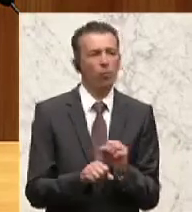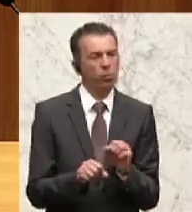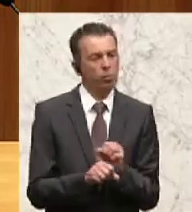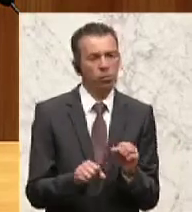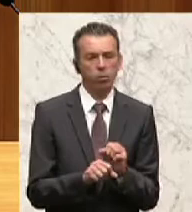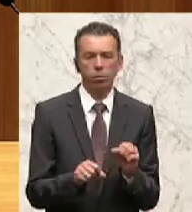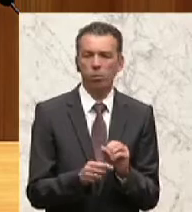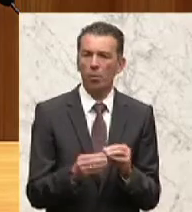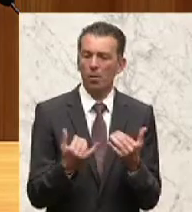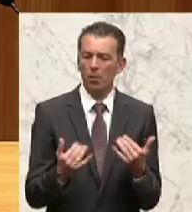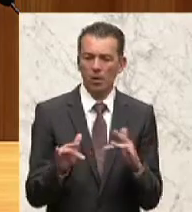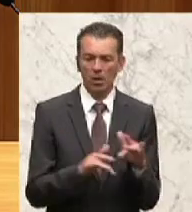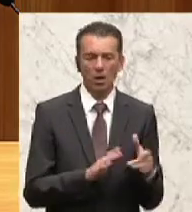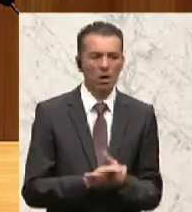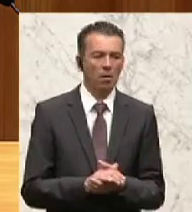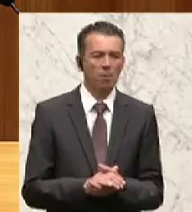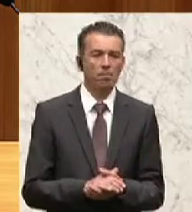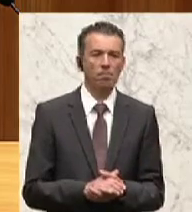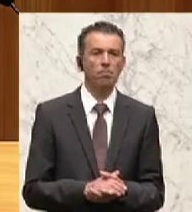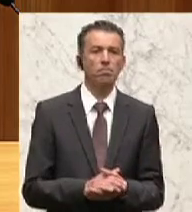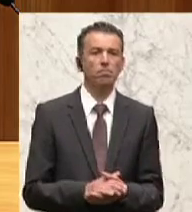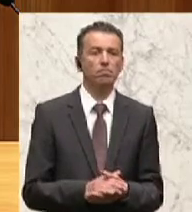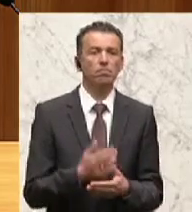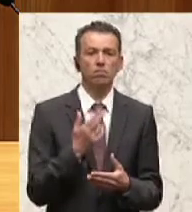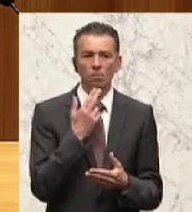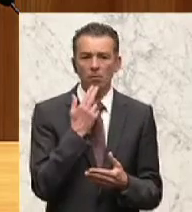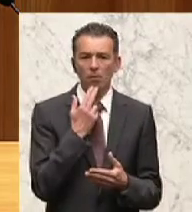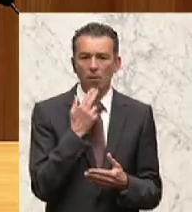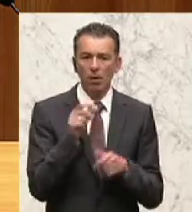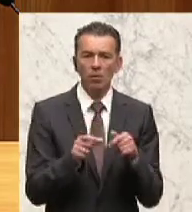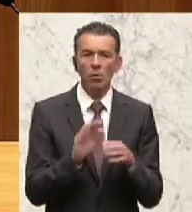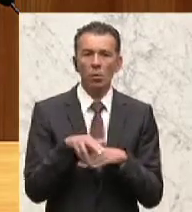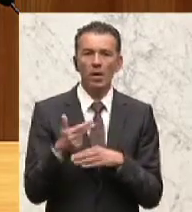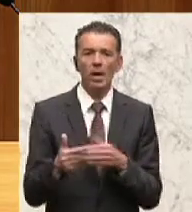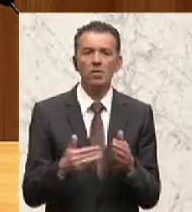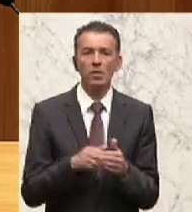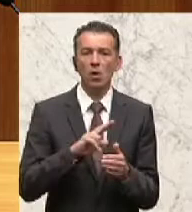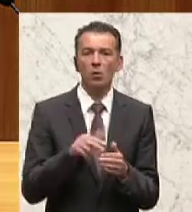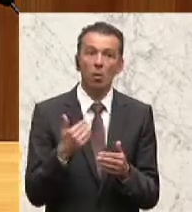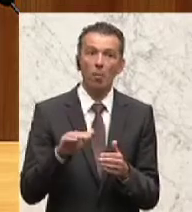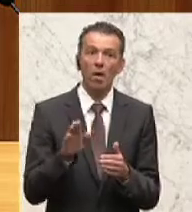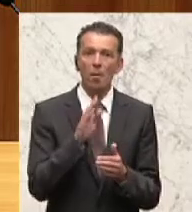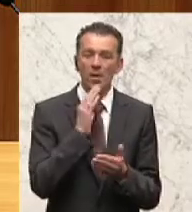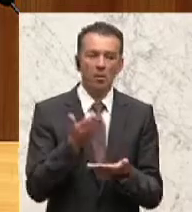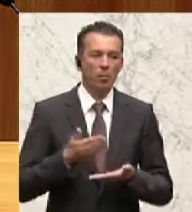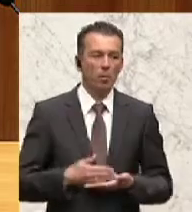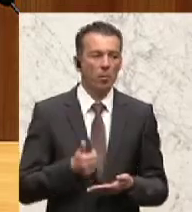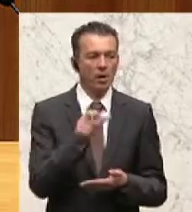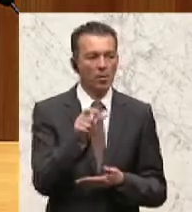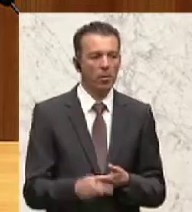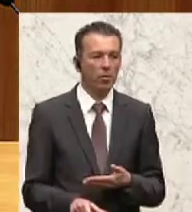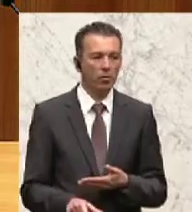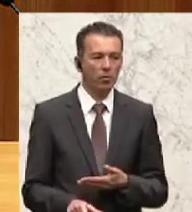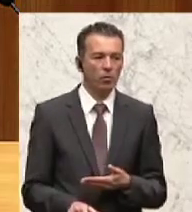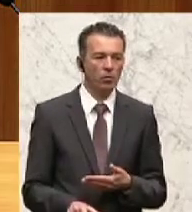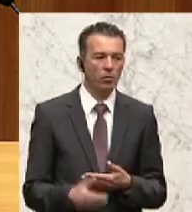haben, dann sind es ja jene, die über 30.000 Euro und mehr bezogen haben. Einer davon, der kaum in diesem Hause ist,